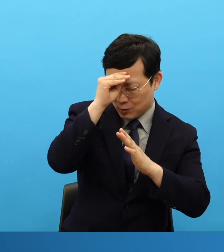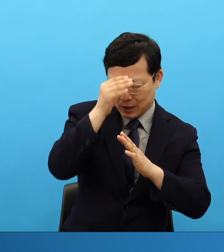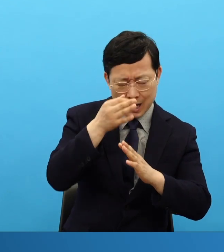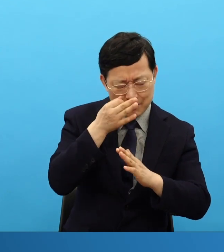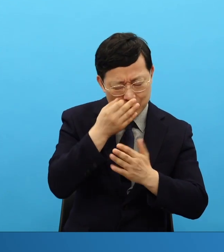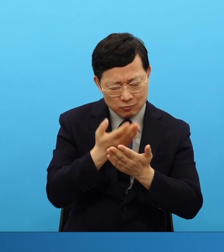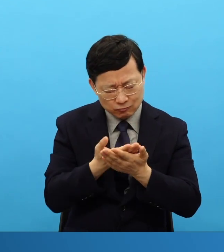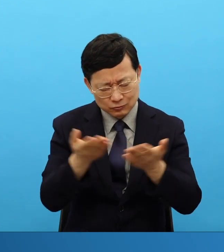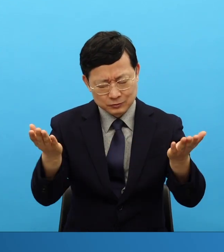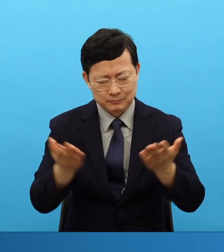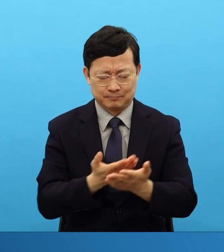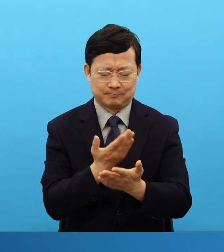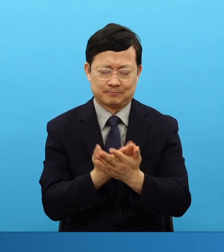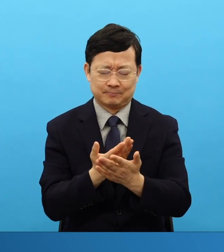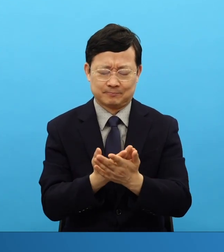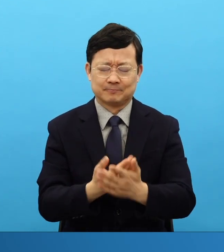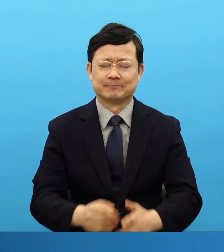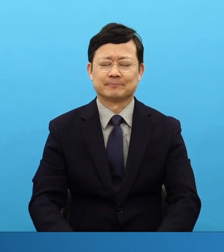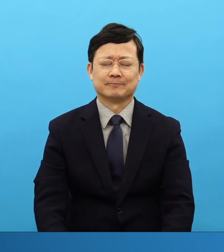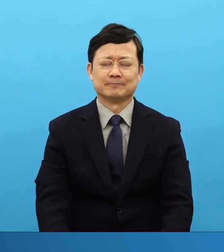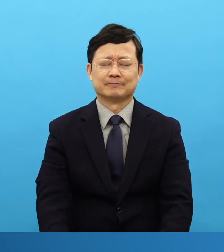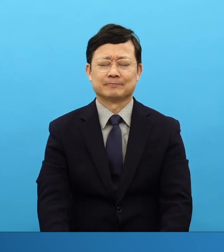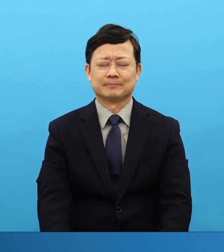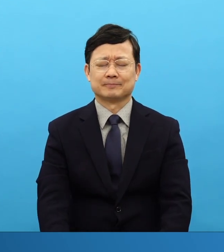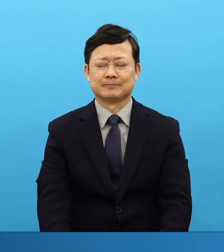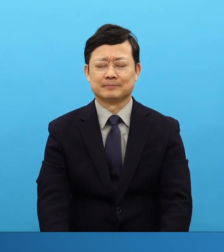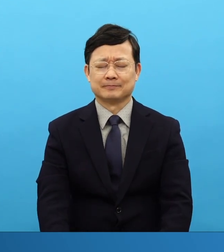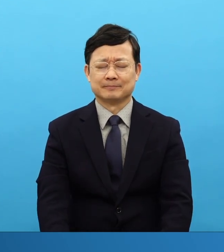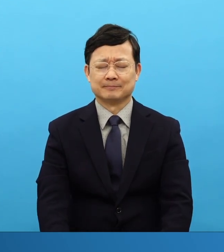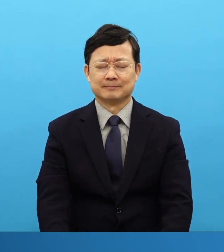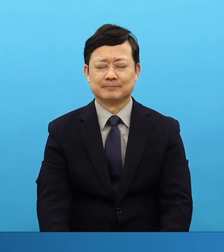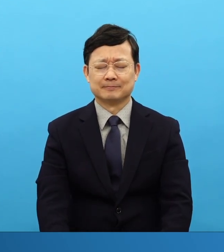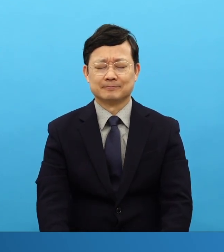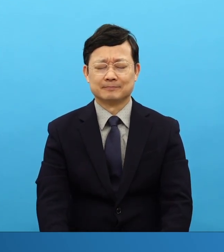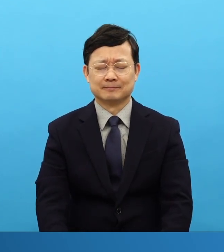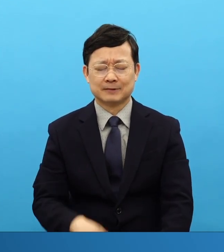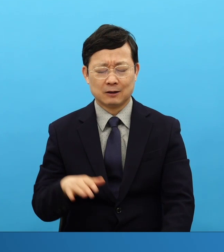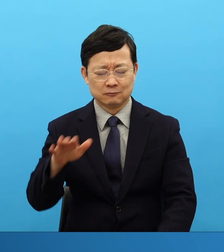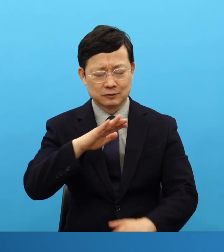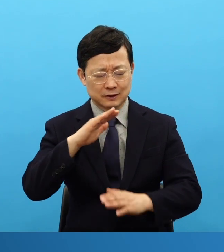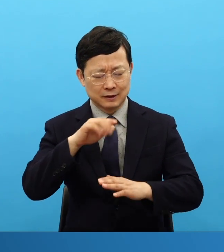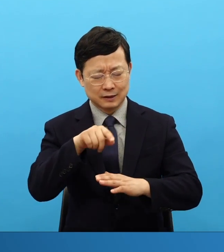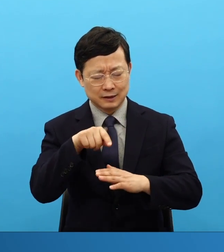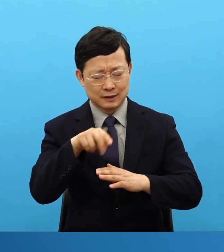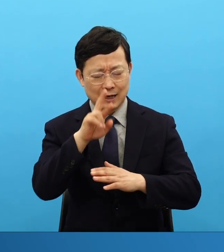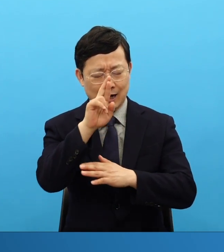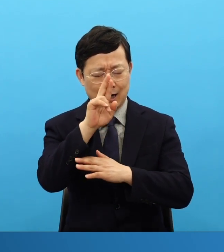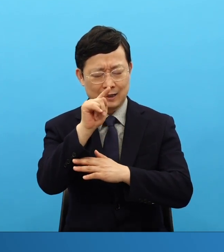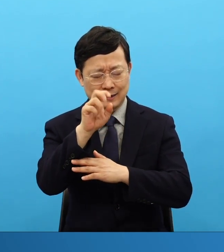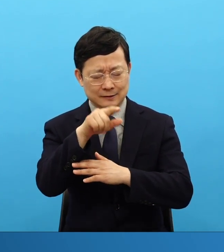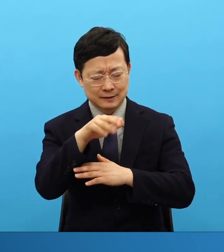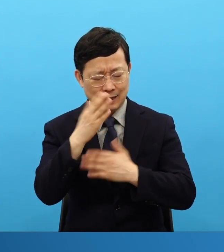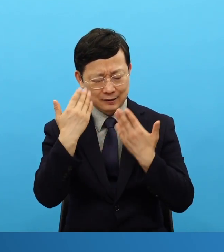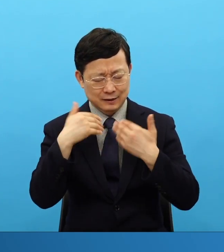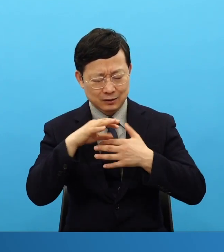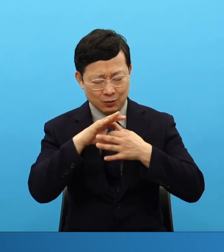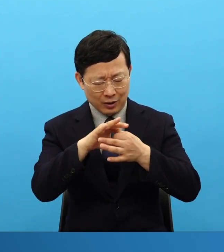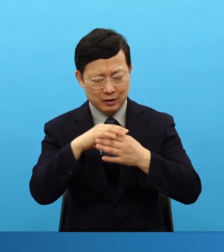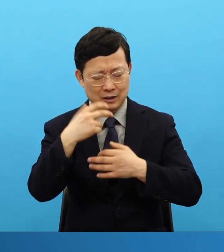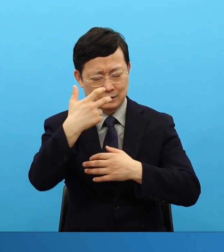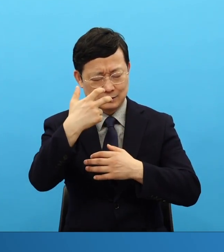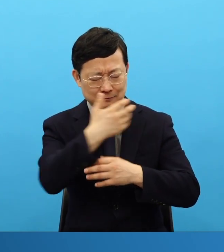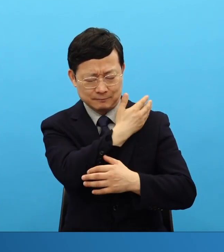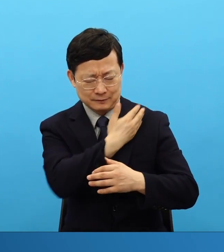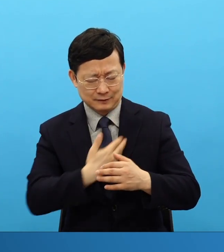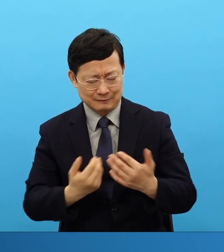주옵소서. 신학생들이 미코토바 조주의 모델로서 되리옵소서. 우리 신학교를 통하여 70제자가